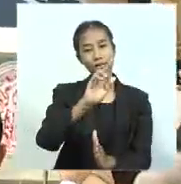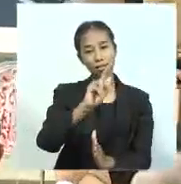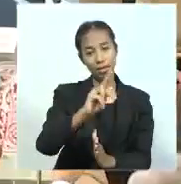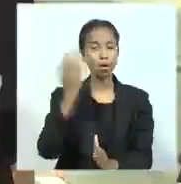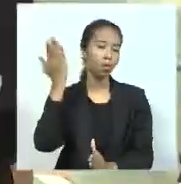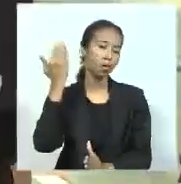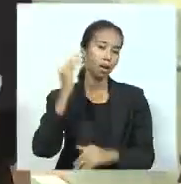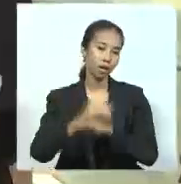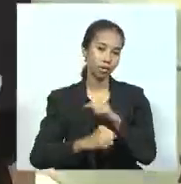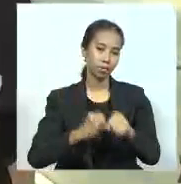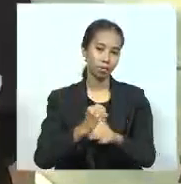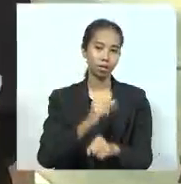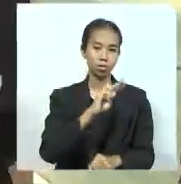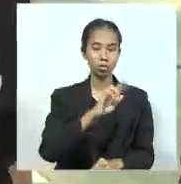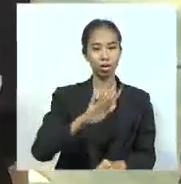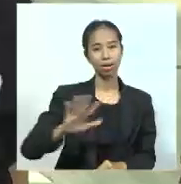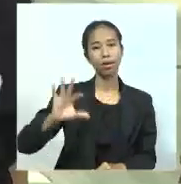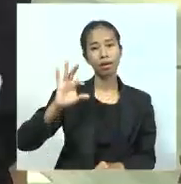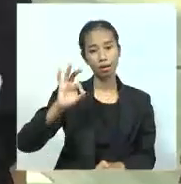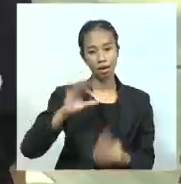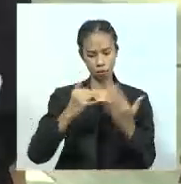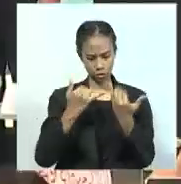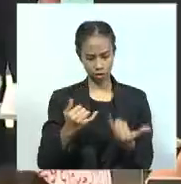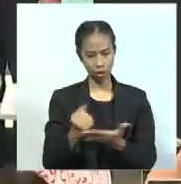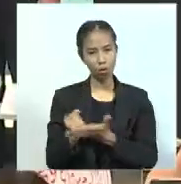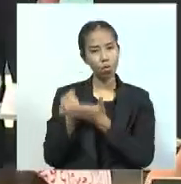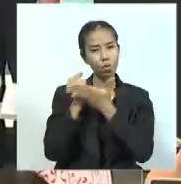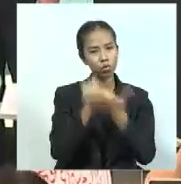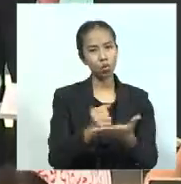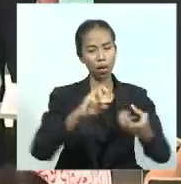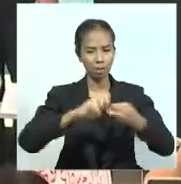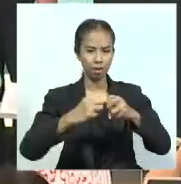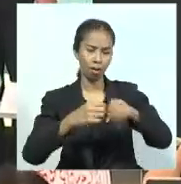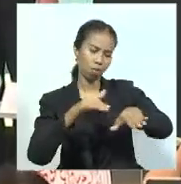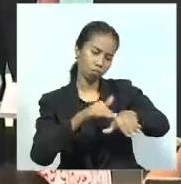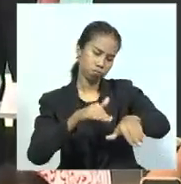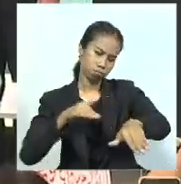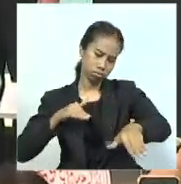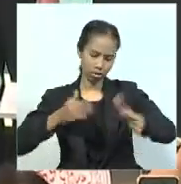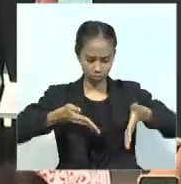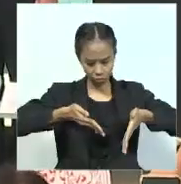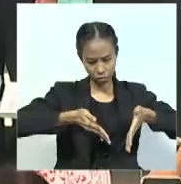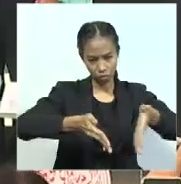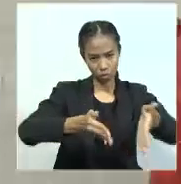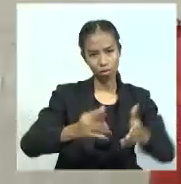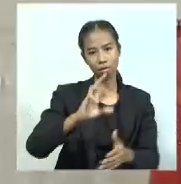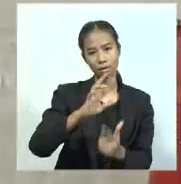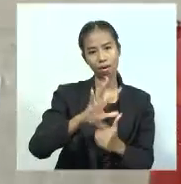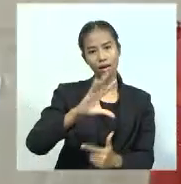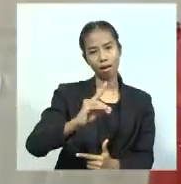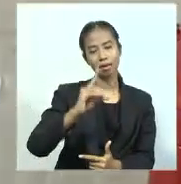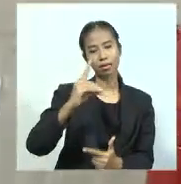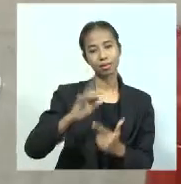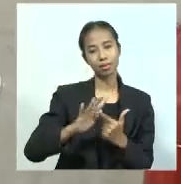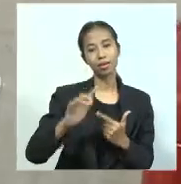ปเมื่อปี2559เพื่อบรรเทาปัญหาการจราจรที่คับคั่งในแนวถนนพหลโยธินรวมถึงถนนรัชดาภิเษกซึ่